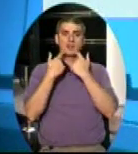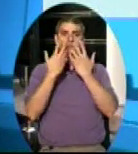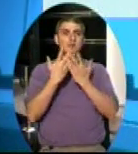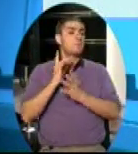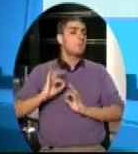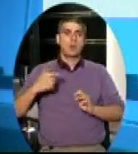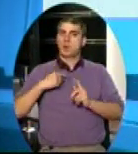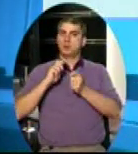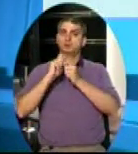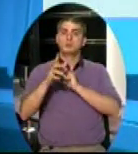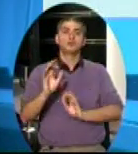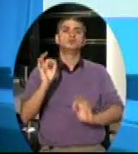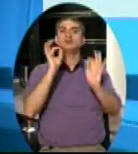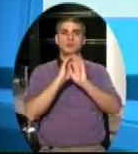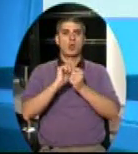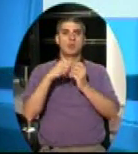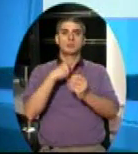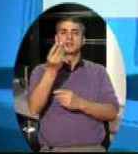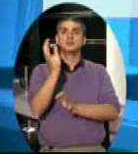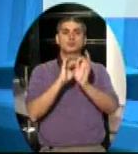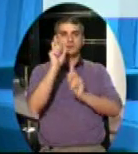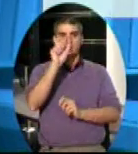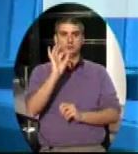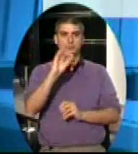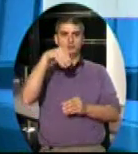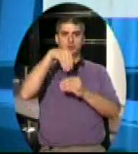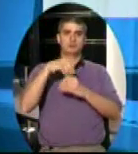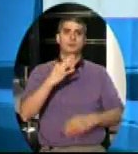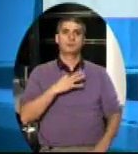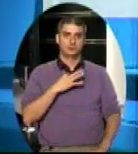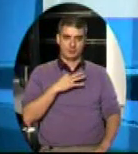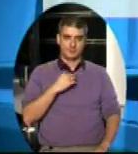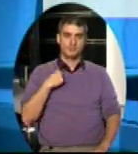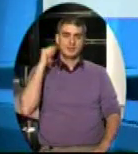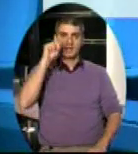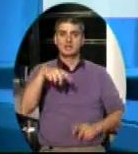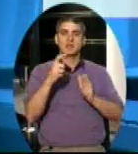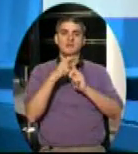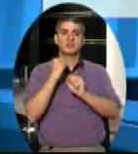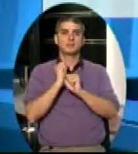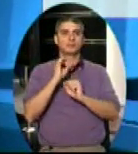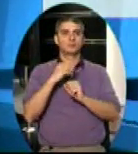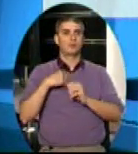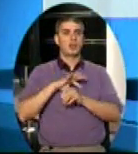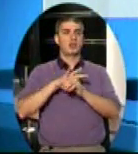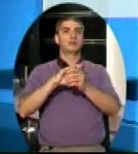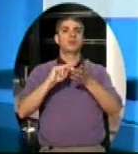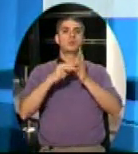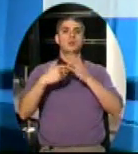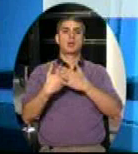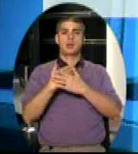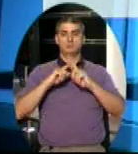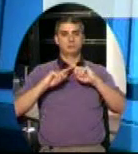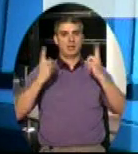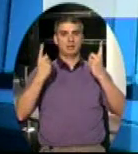אבהיר, כי מעולם לא שילמתי דבר או נתתי דבר לאיש כדי שיצביע בשבילי. הגעתי למפלגת העבודה כדי להניג פוליטיקה אחרת.